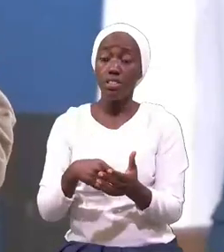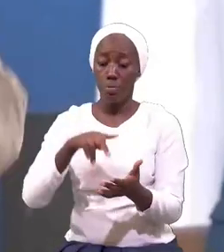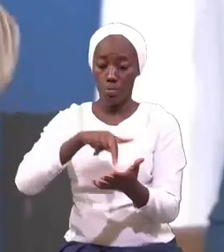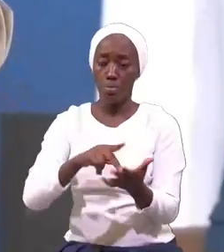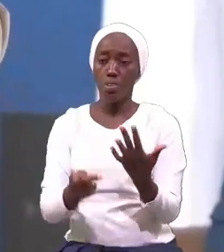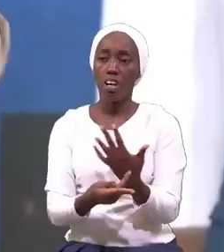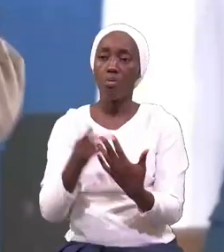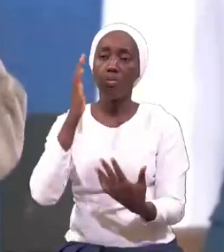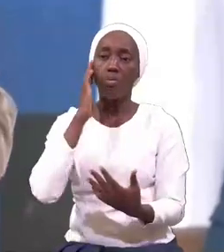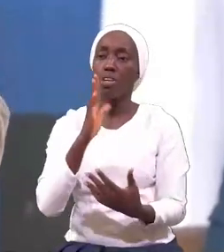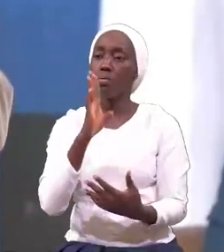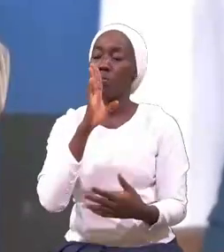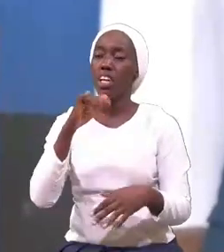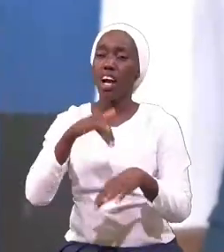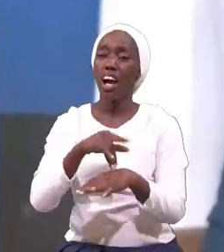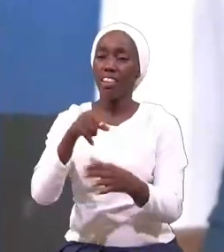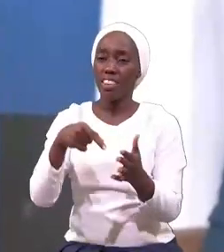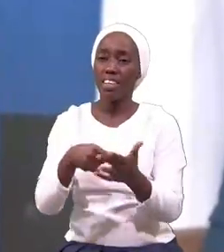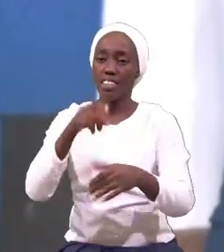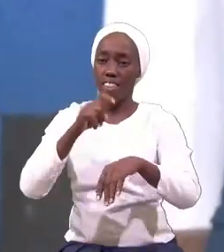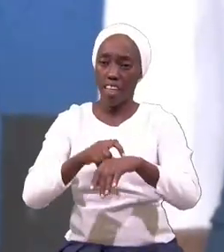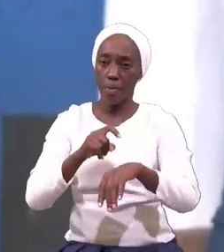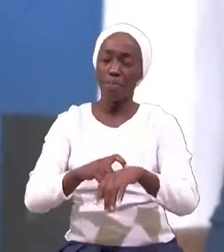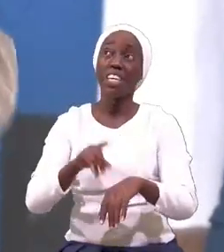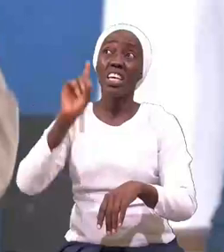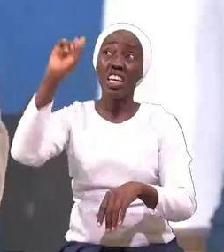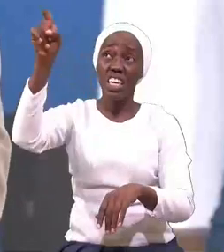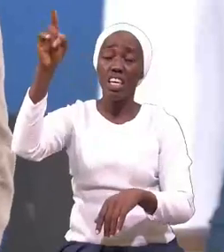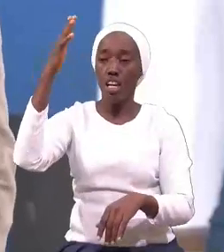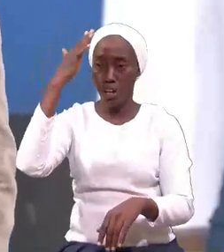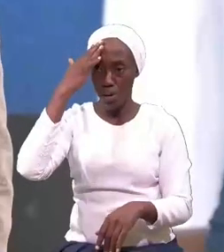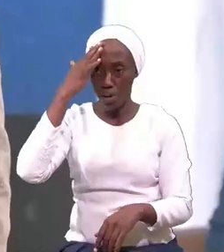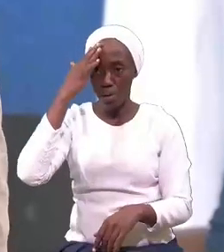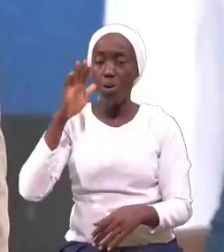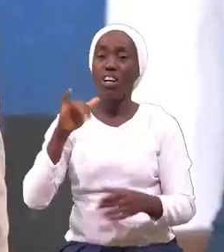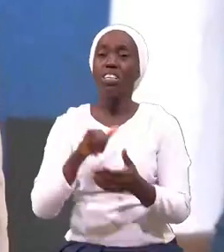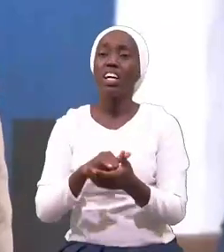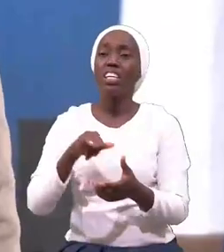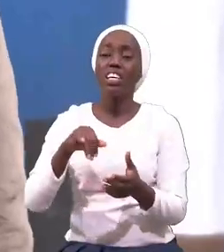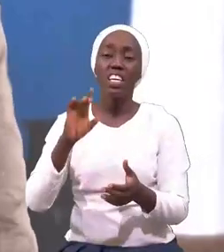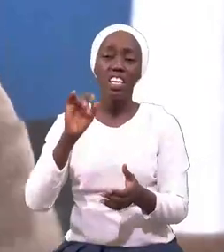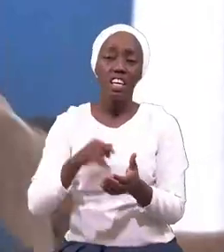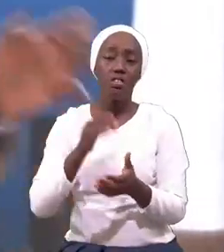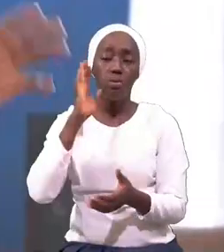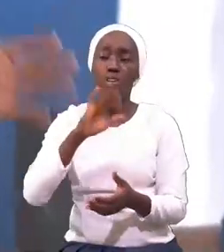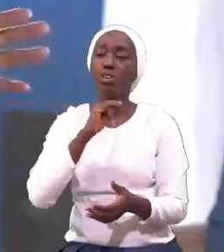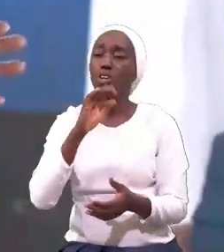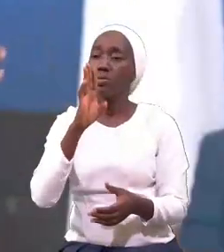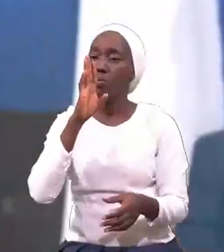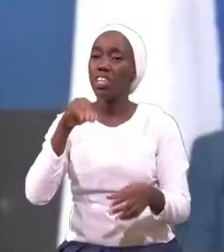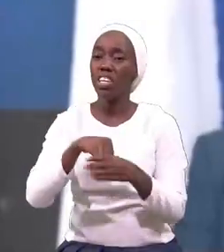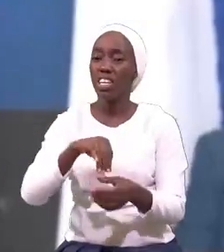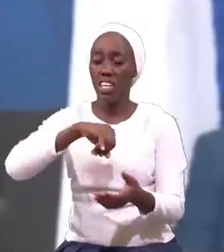que ce programme aura lieu en ce moment. Il savait que ce ne serait pas en janvier.